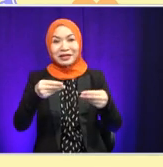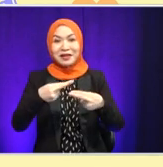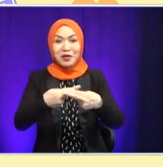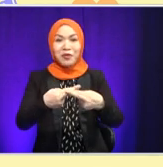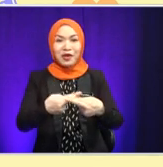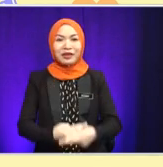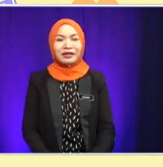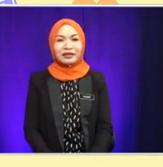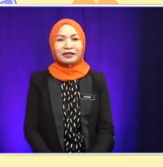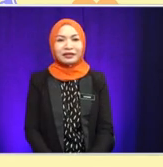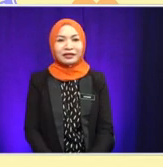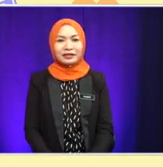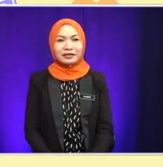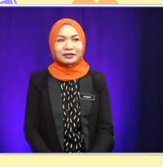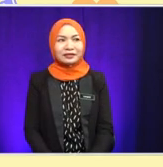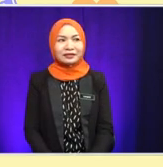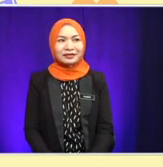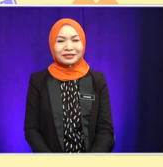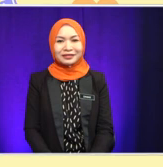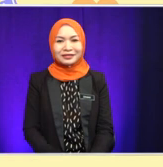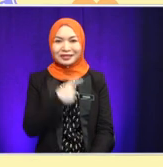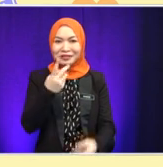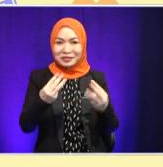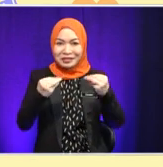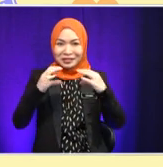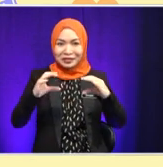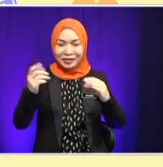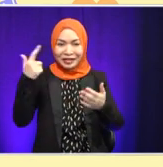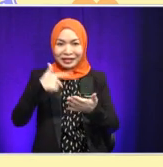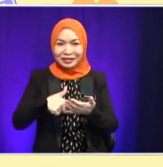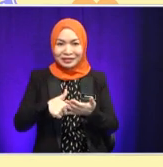lepas nih Ayo lanjut cepat angkat tangannya